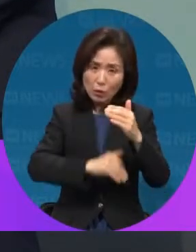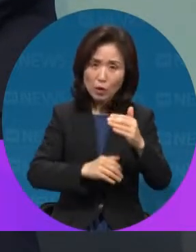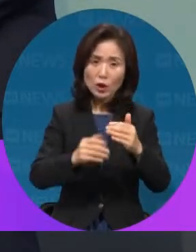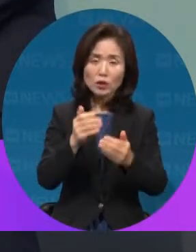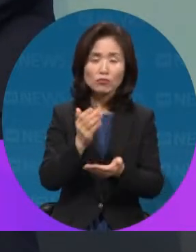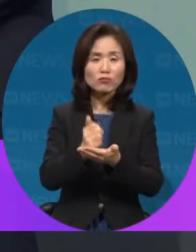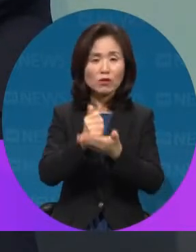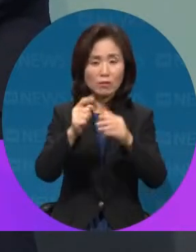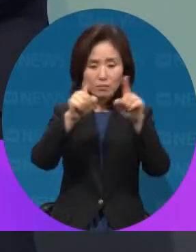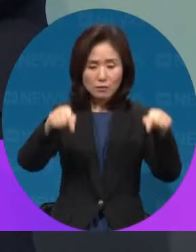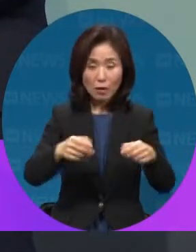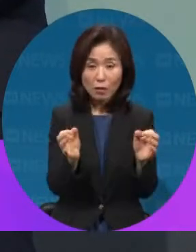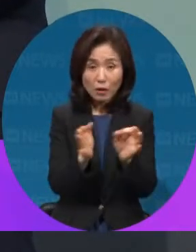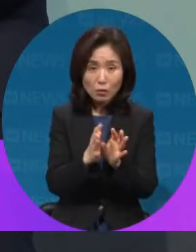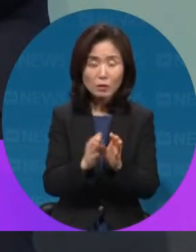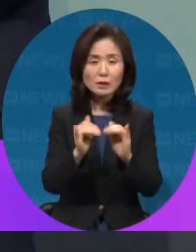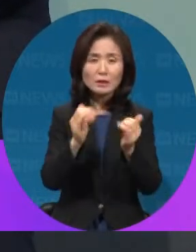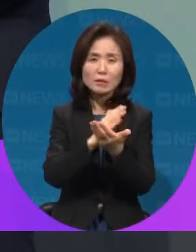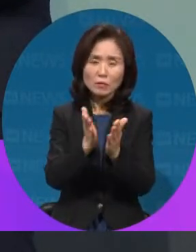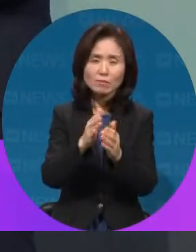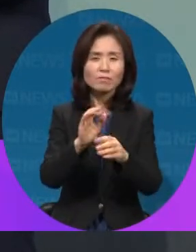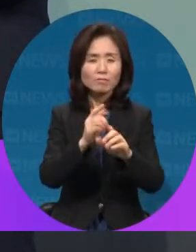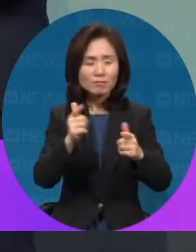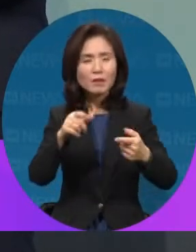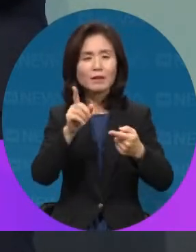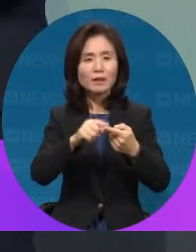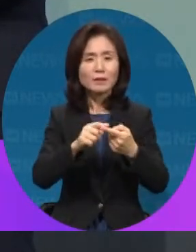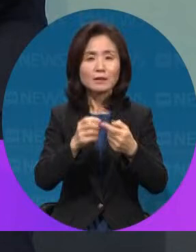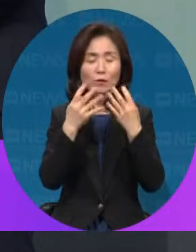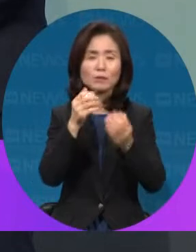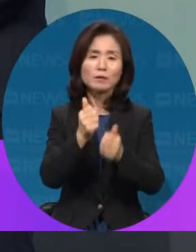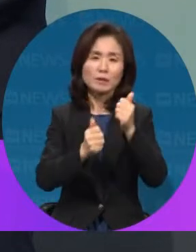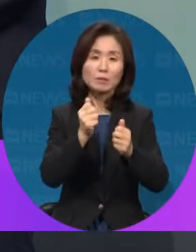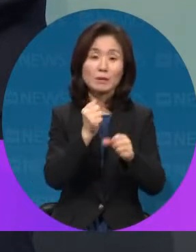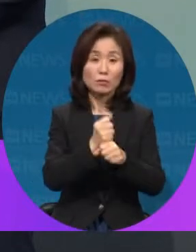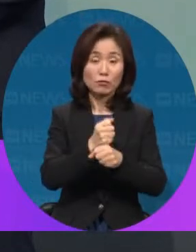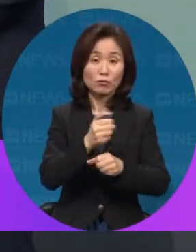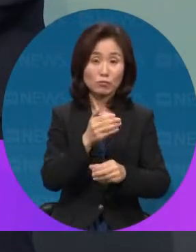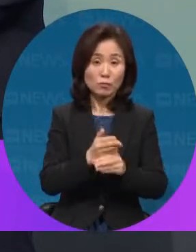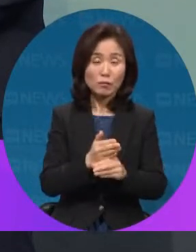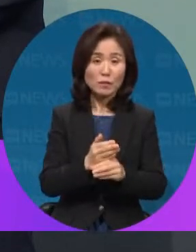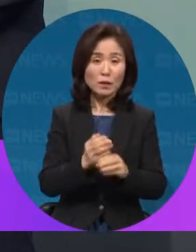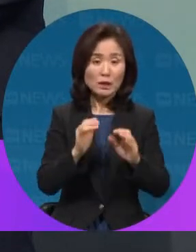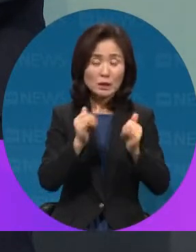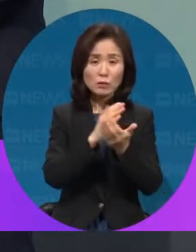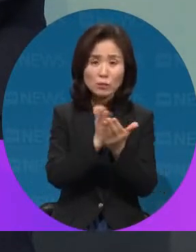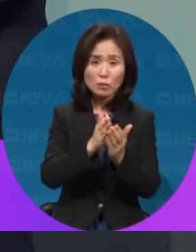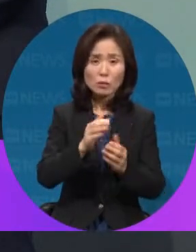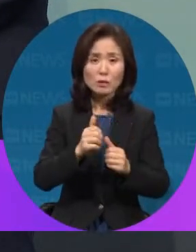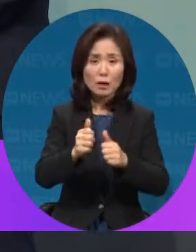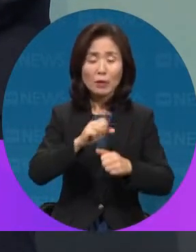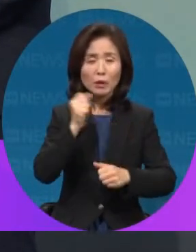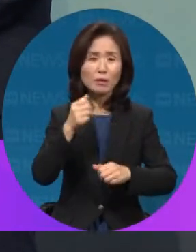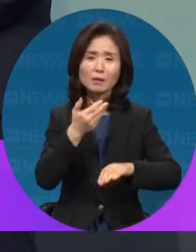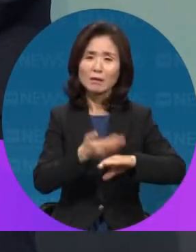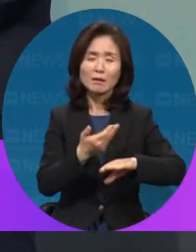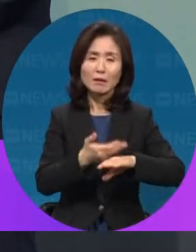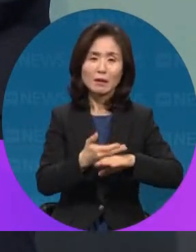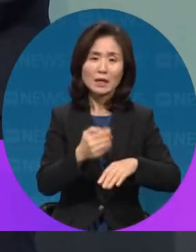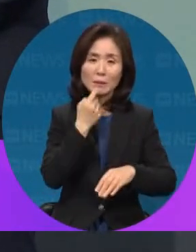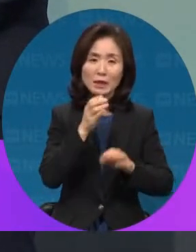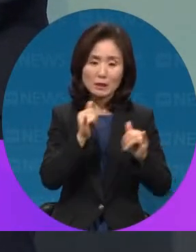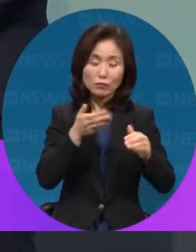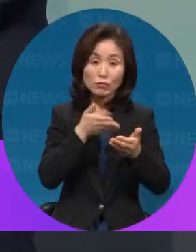종 다양성이 반영된 전형 을 새로 만드는 겁니다 어 현재 인종별로 합격률이 다른데요 200인 지원자 같은 경우에는